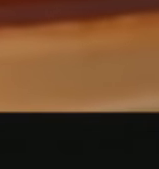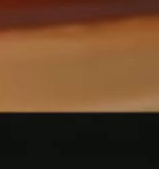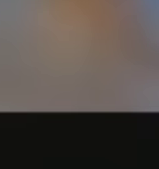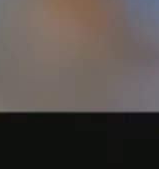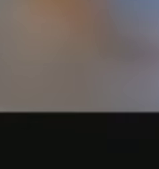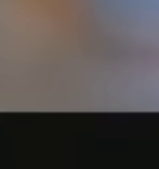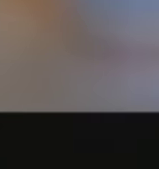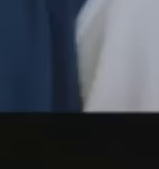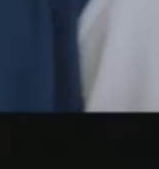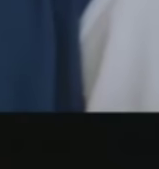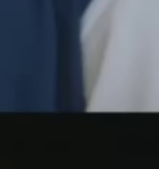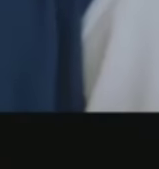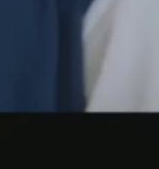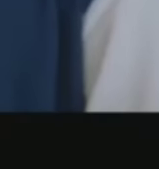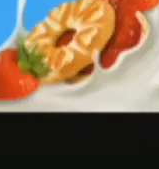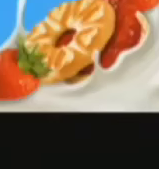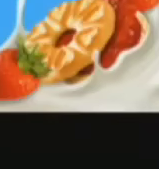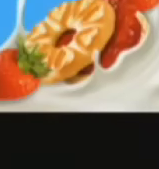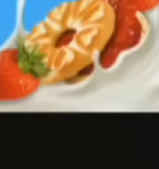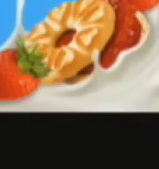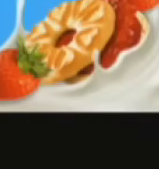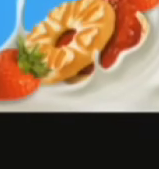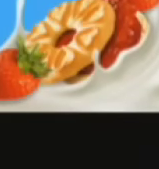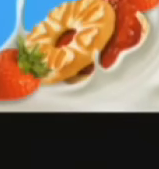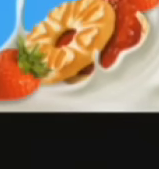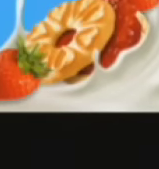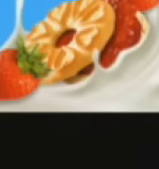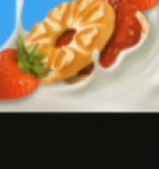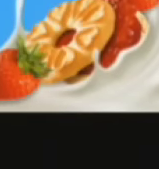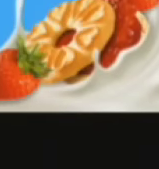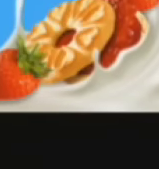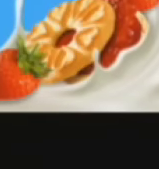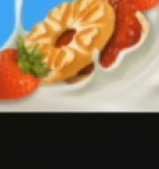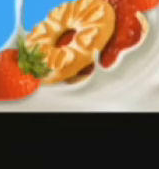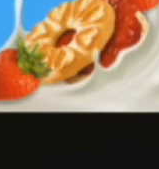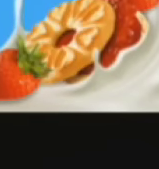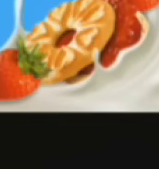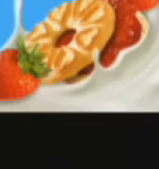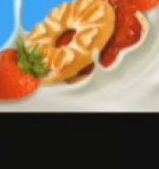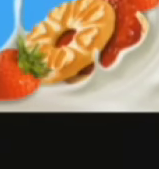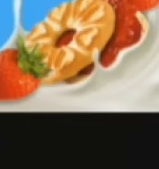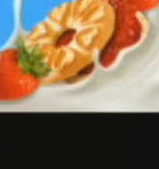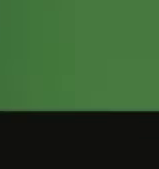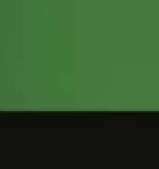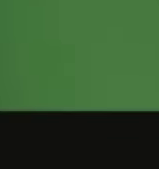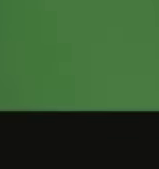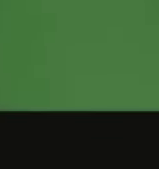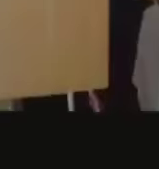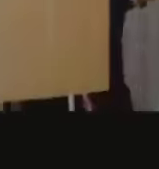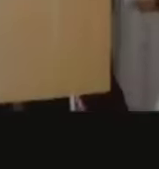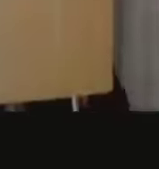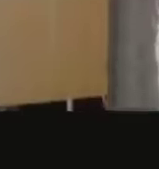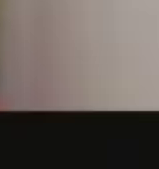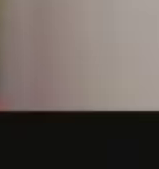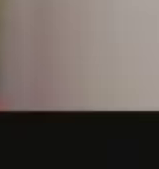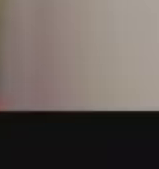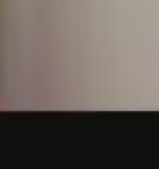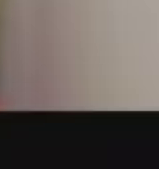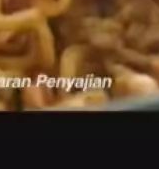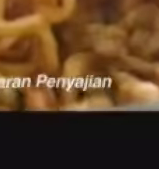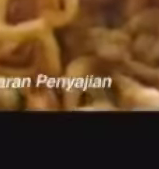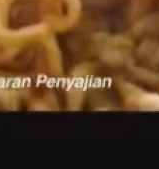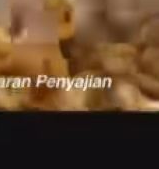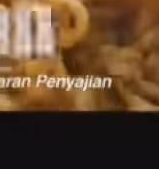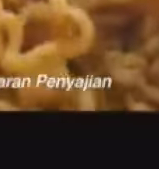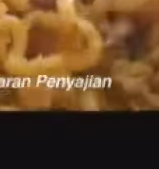dan biskuit susu. Selai Olay. Biskuit dan selainya cocok banget. Kini dengan kemasan baru. Mulai harimu dengan rasa